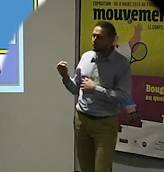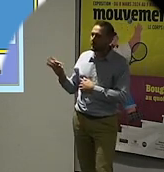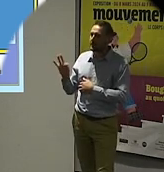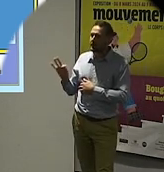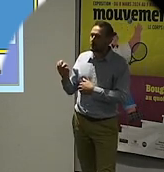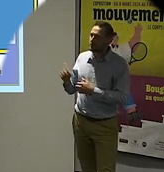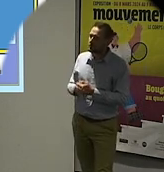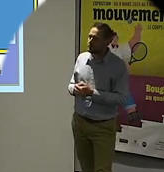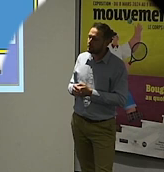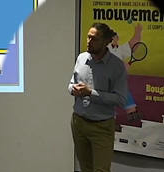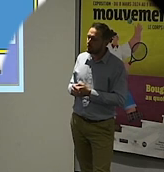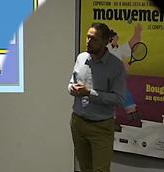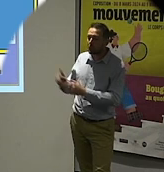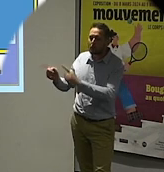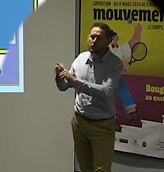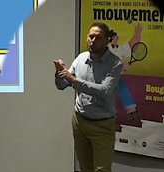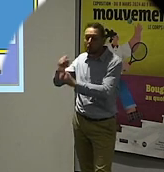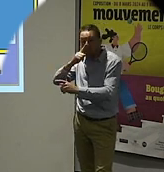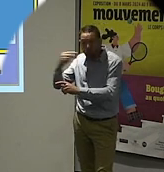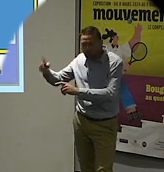c'est pour lui important de pouvoir accompagner sa maman.